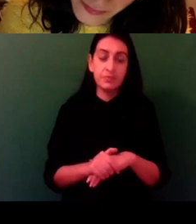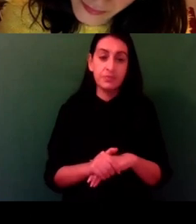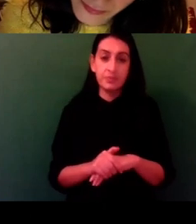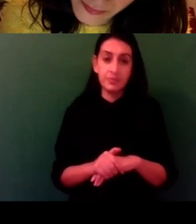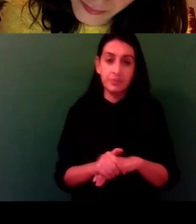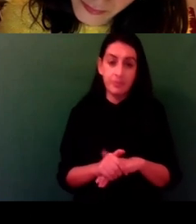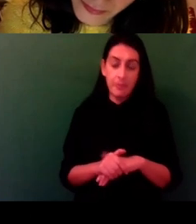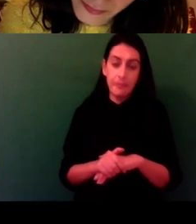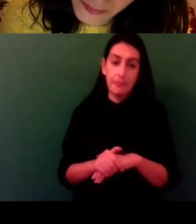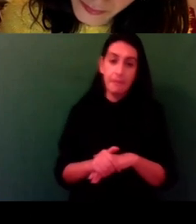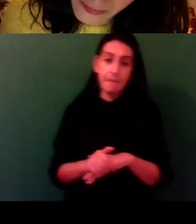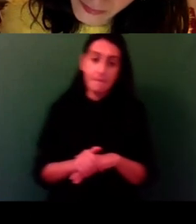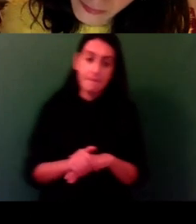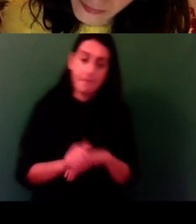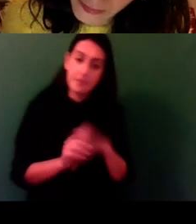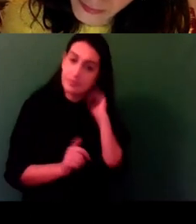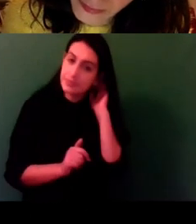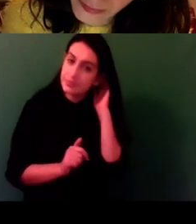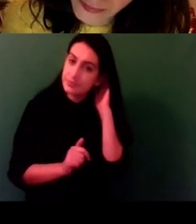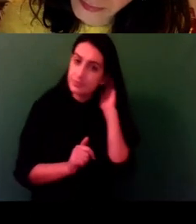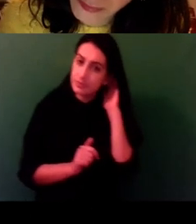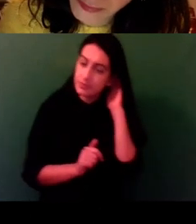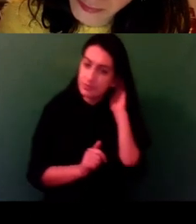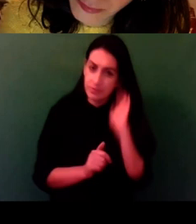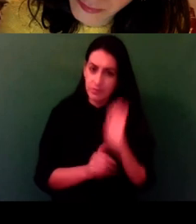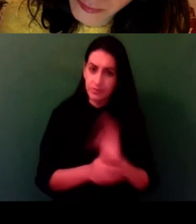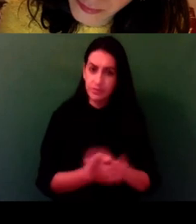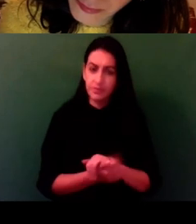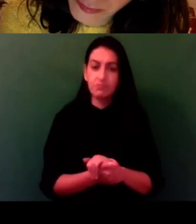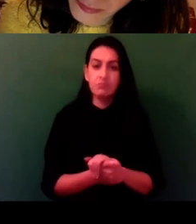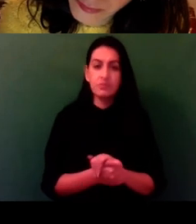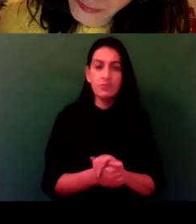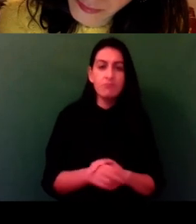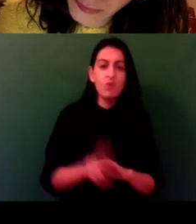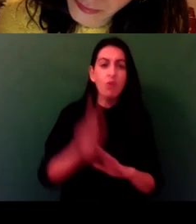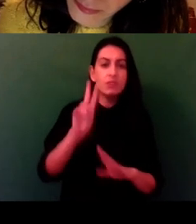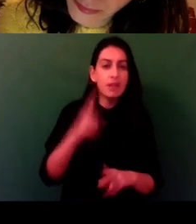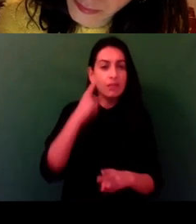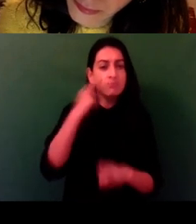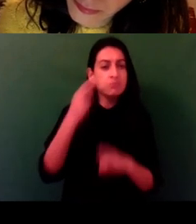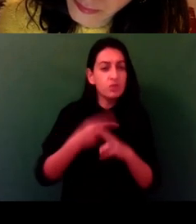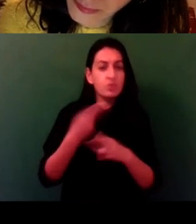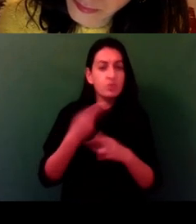olayım. İki tane çok kısa deneyimden bahsedeceğim. Hadi bir deneyim, birisi de bir